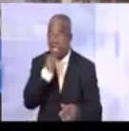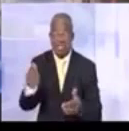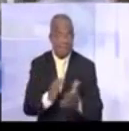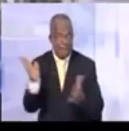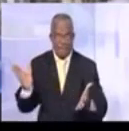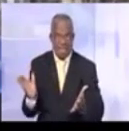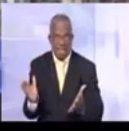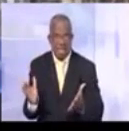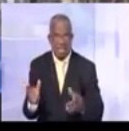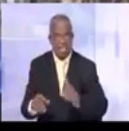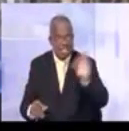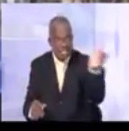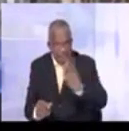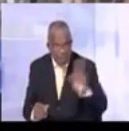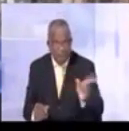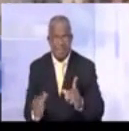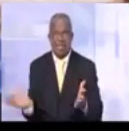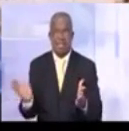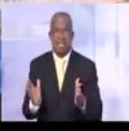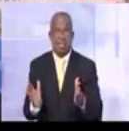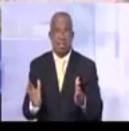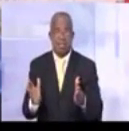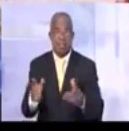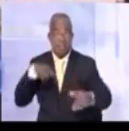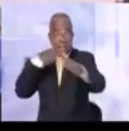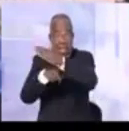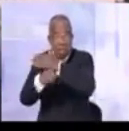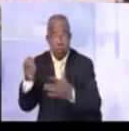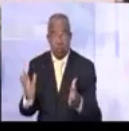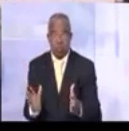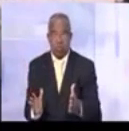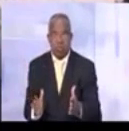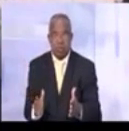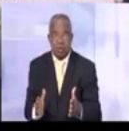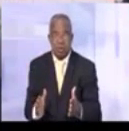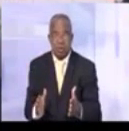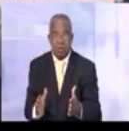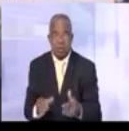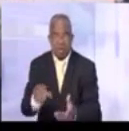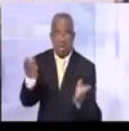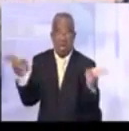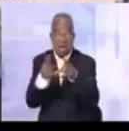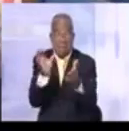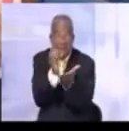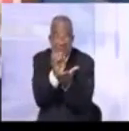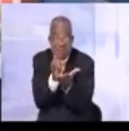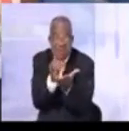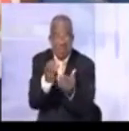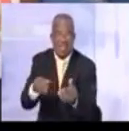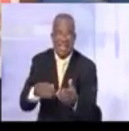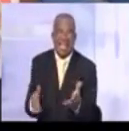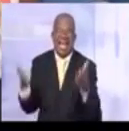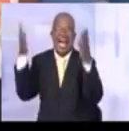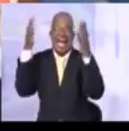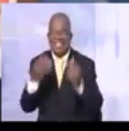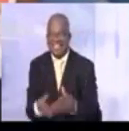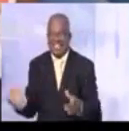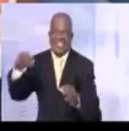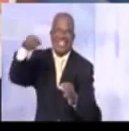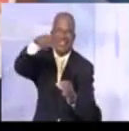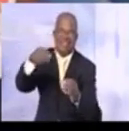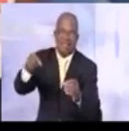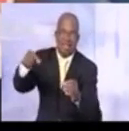S'agit-il de boissons alcoolisées et de quel type d'alcool? Une opération à